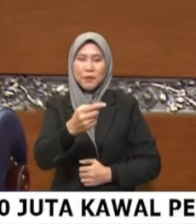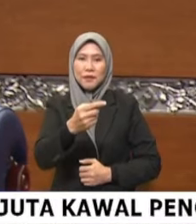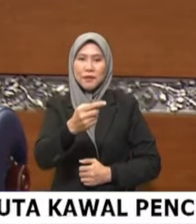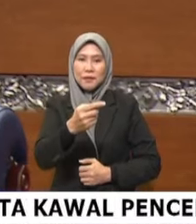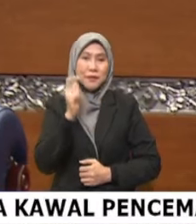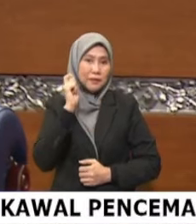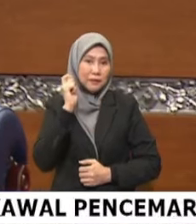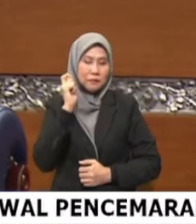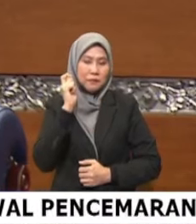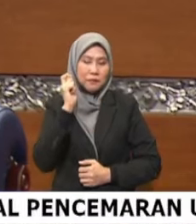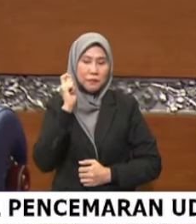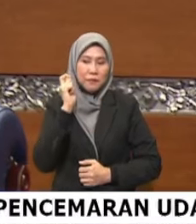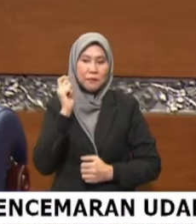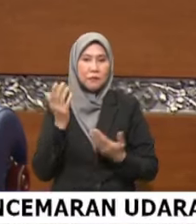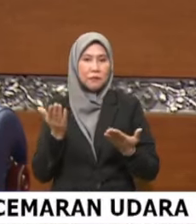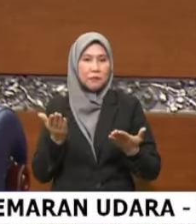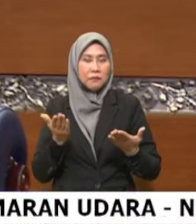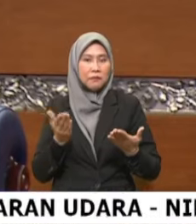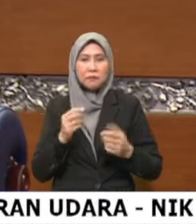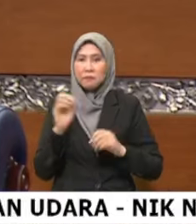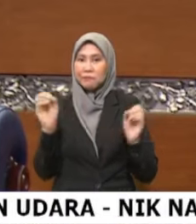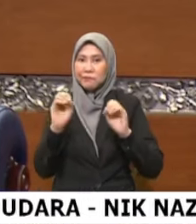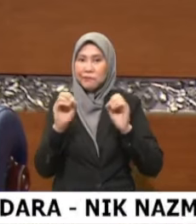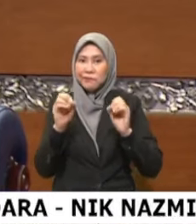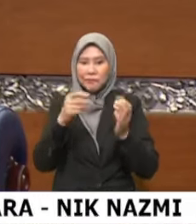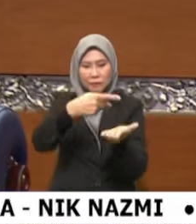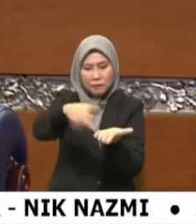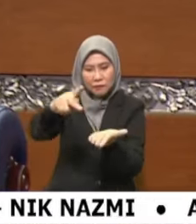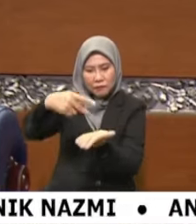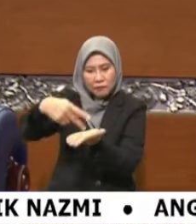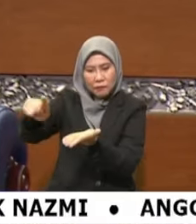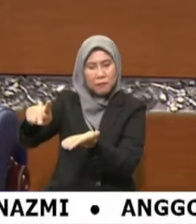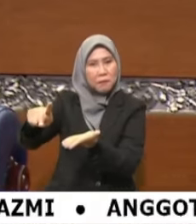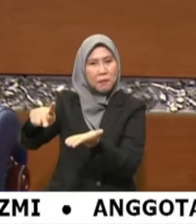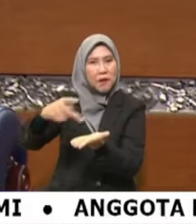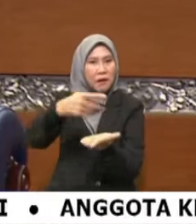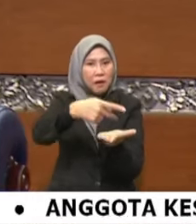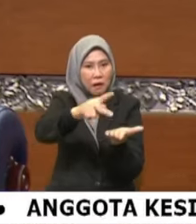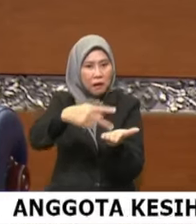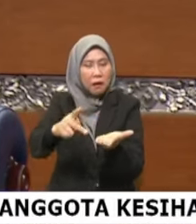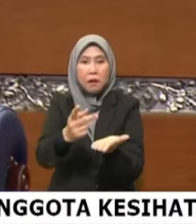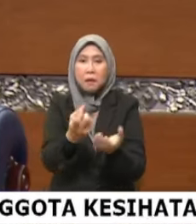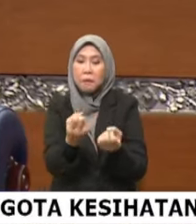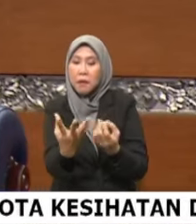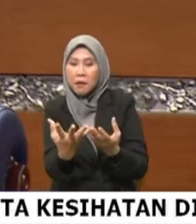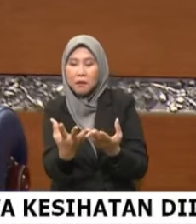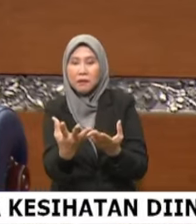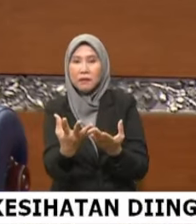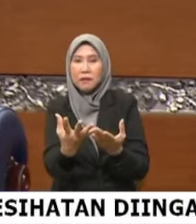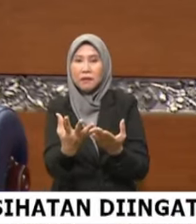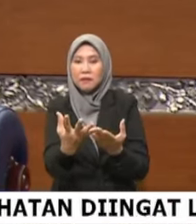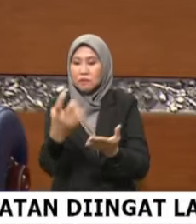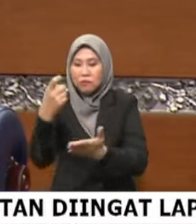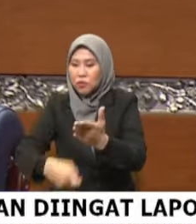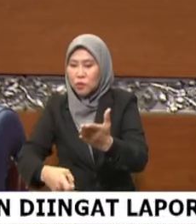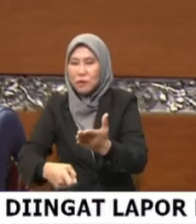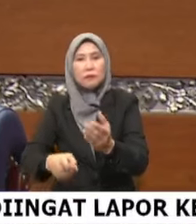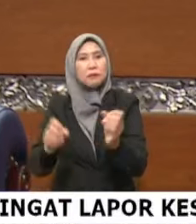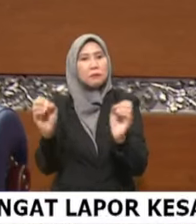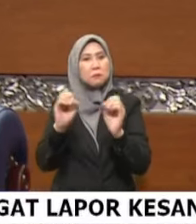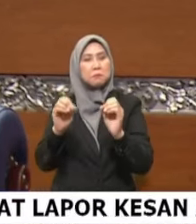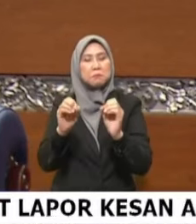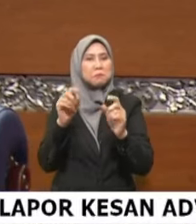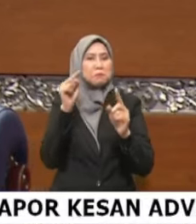asal, tak sebut belanja ataupun satu item dia untuk cukai kepada